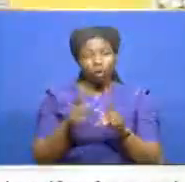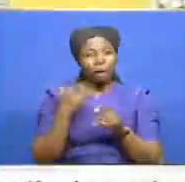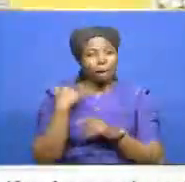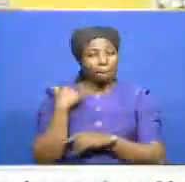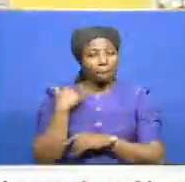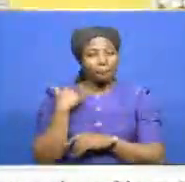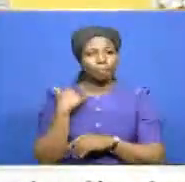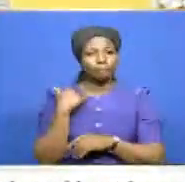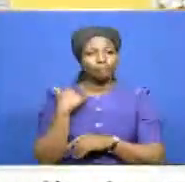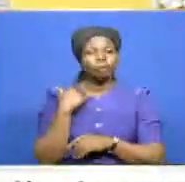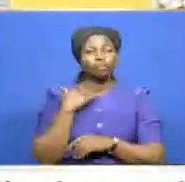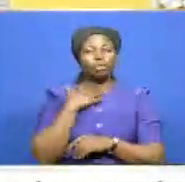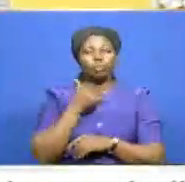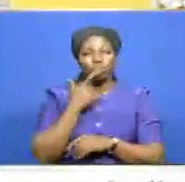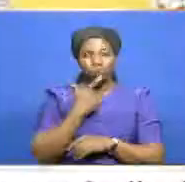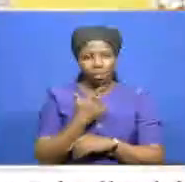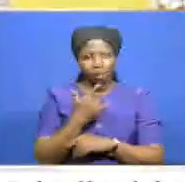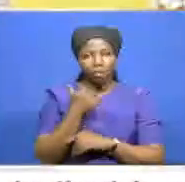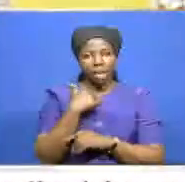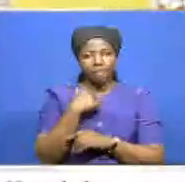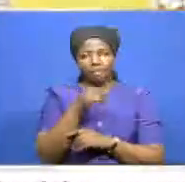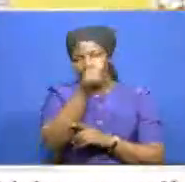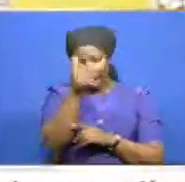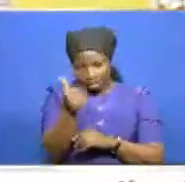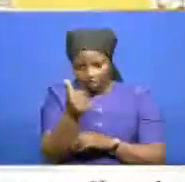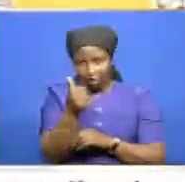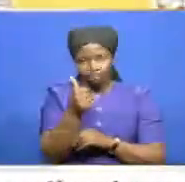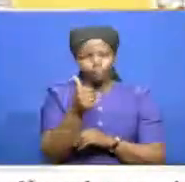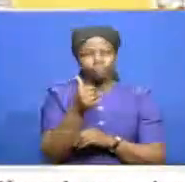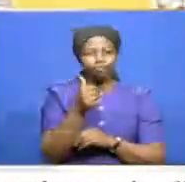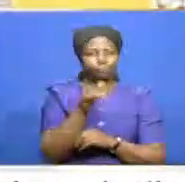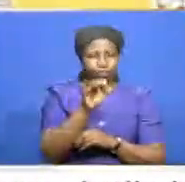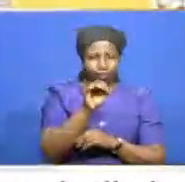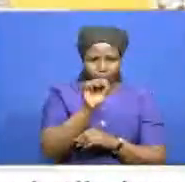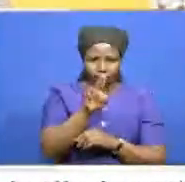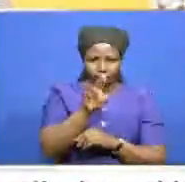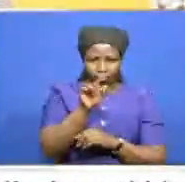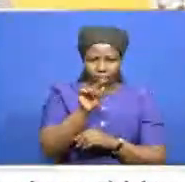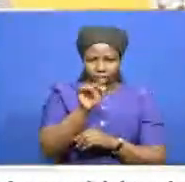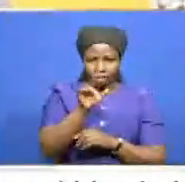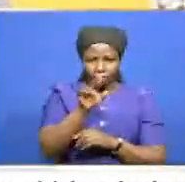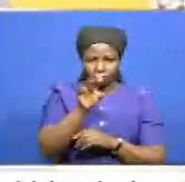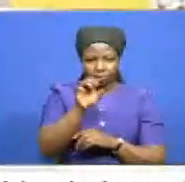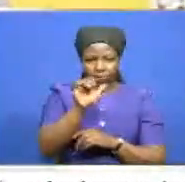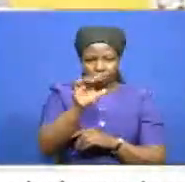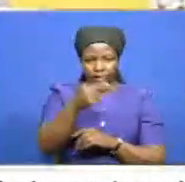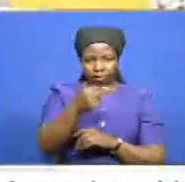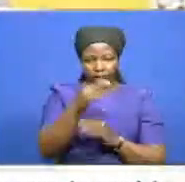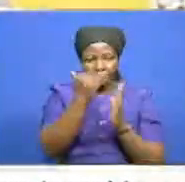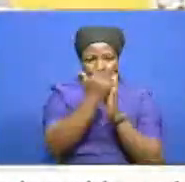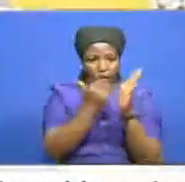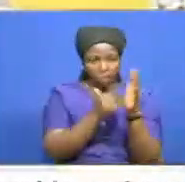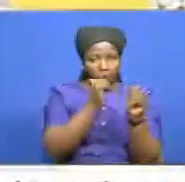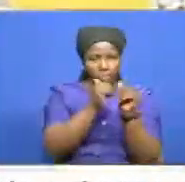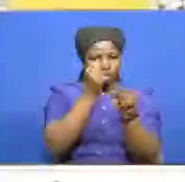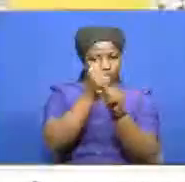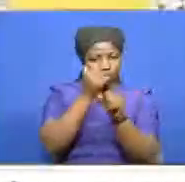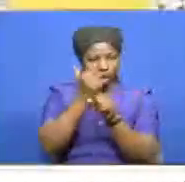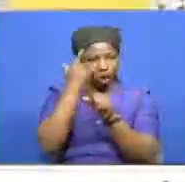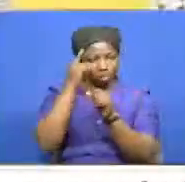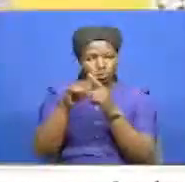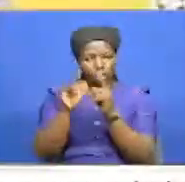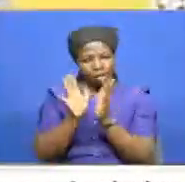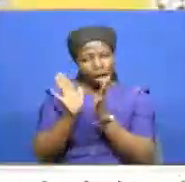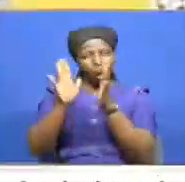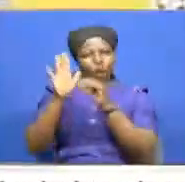tuna outreach programs zile tuna fanya kwa the whole country for awareness creation